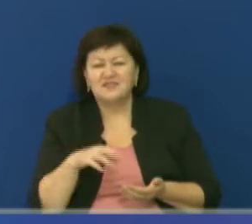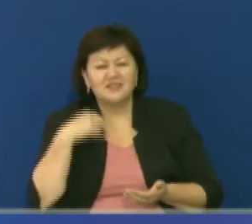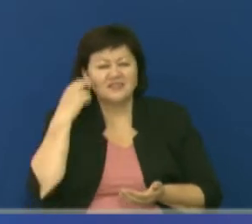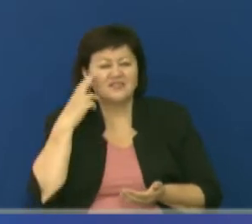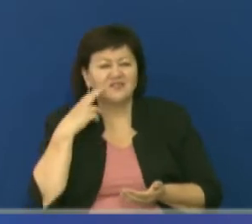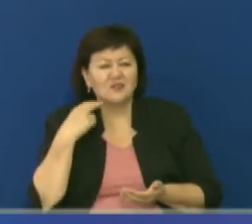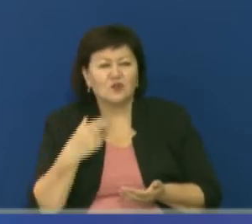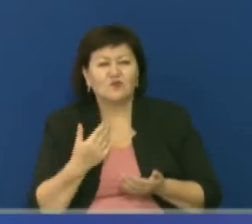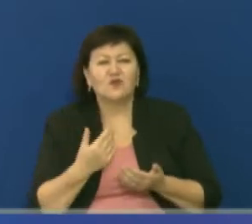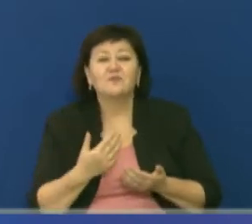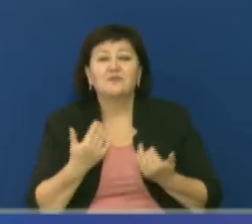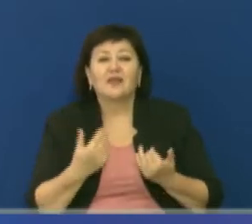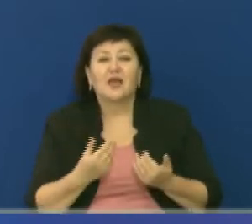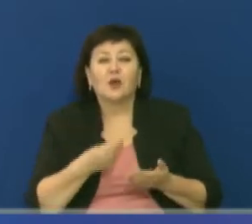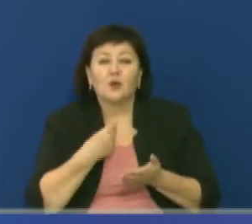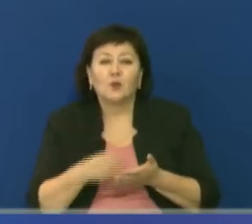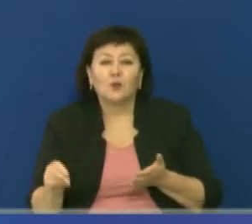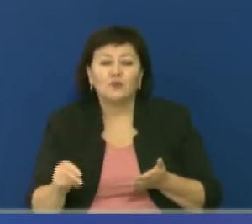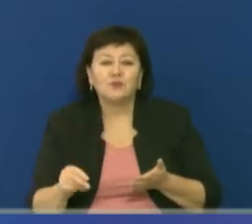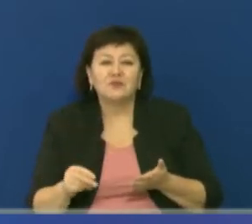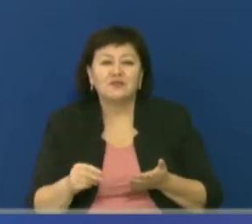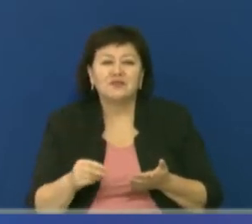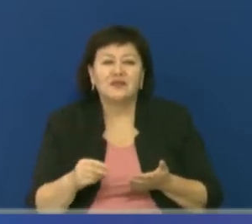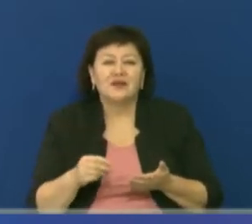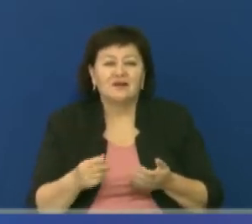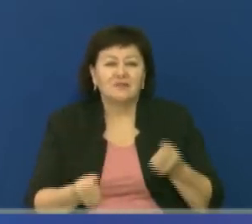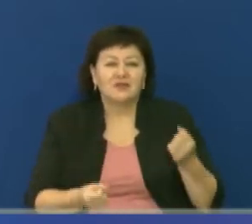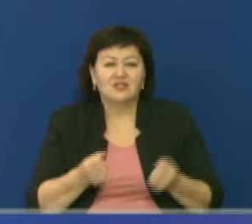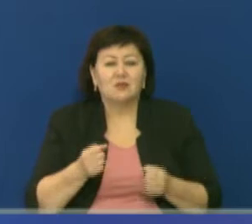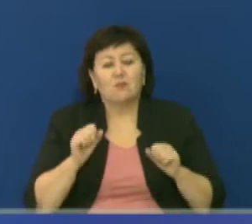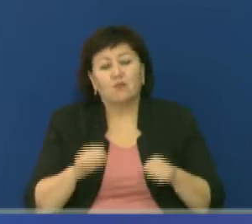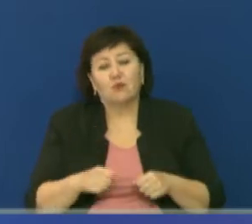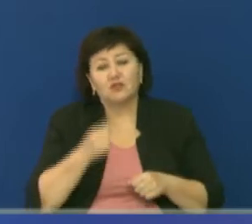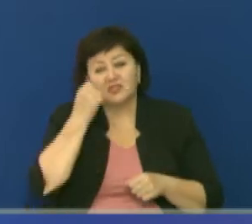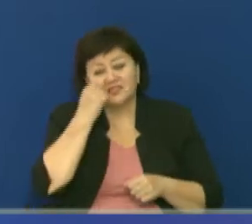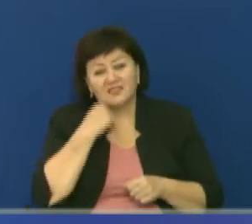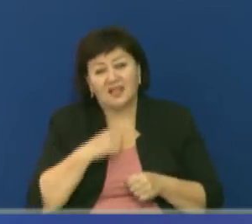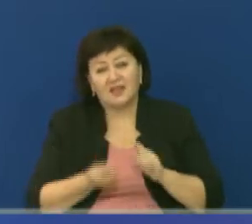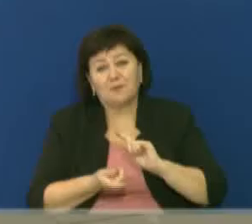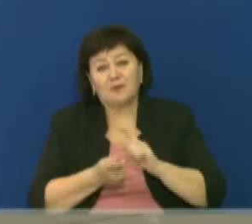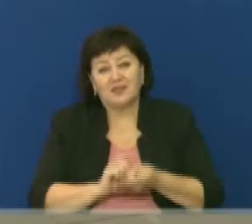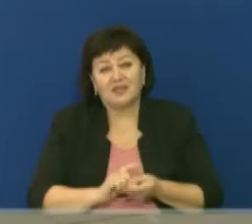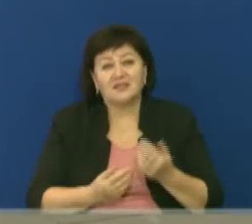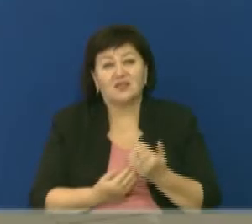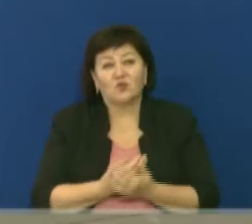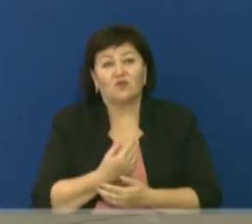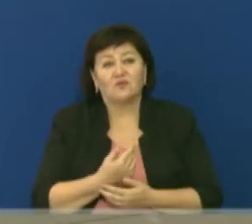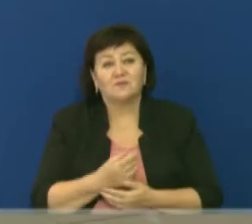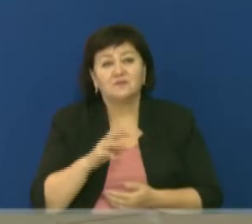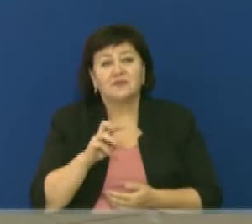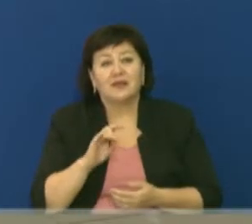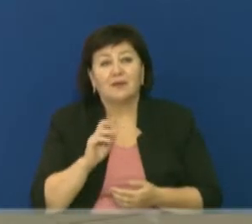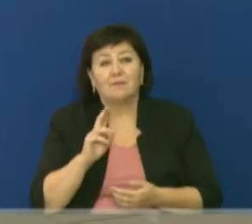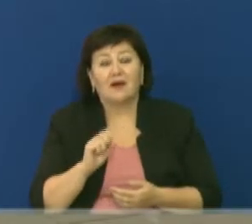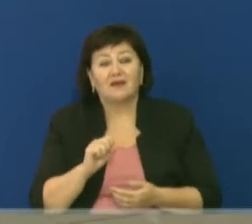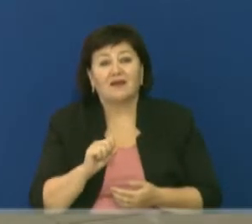Кроме того, приобрести авто по программе «Трейд-ин» можно, обменяв свой автомобиль на новый. Марка